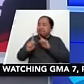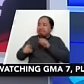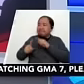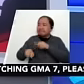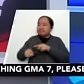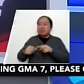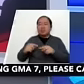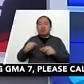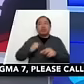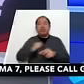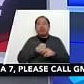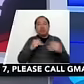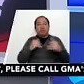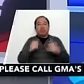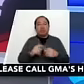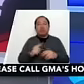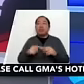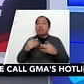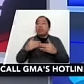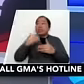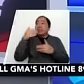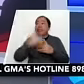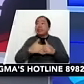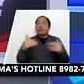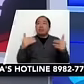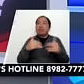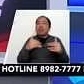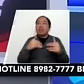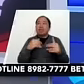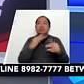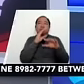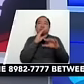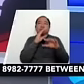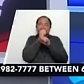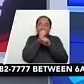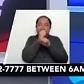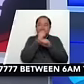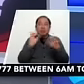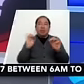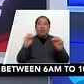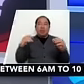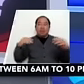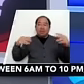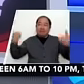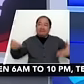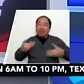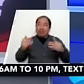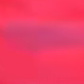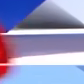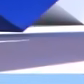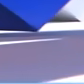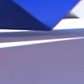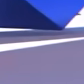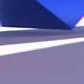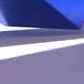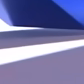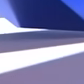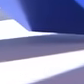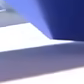publiko ang susunod na pagdinig ng senado tungkol sa pagkakakilanlan ni guo at nakatutok si raffi